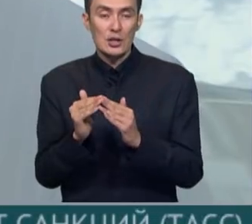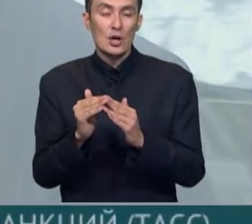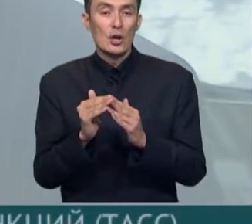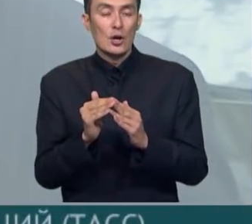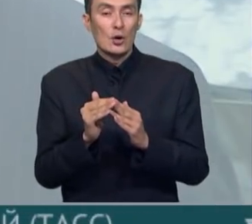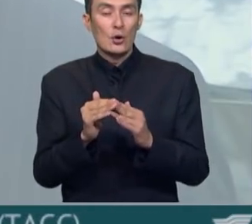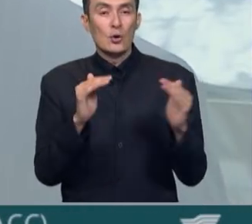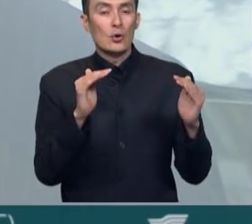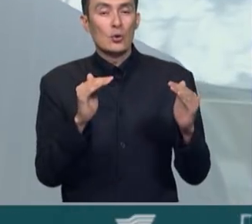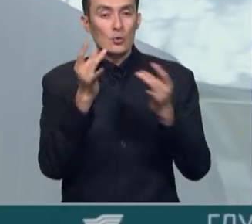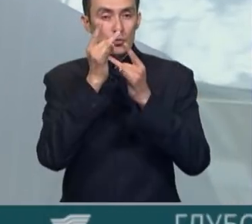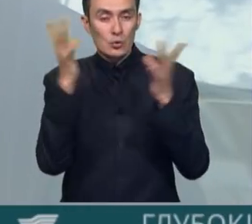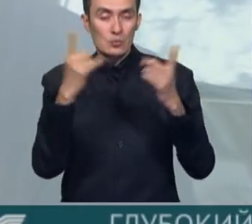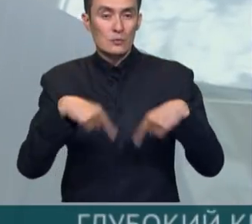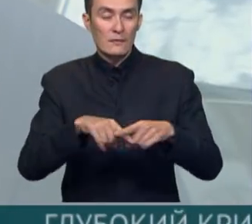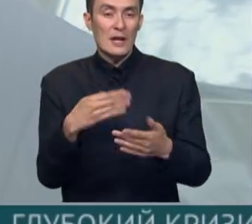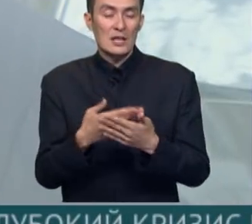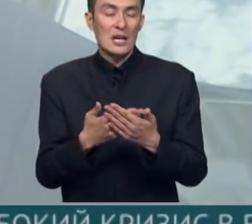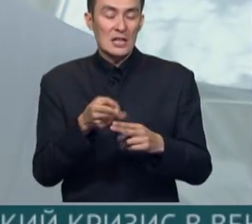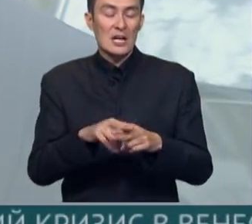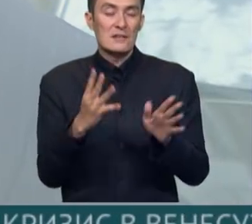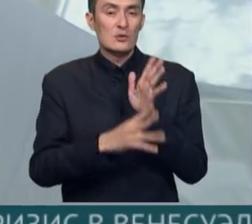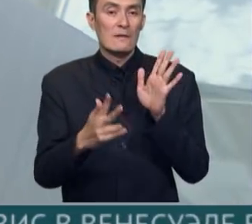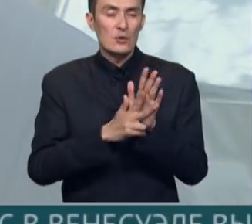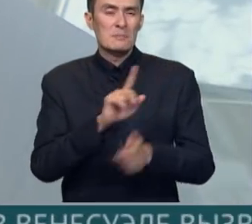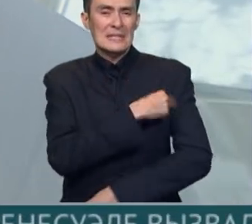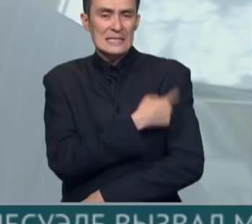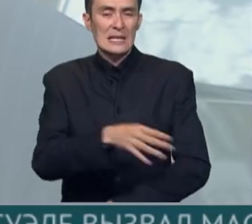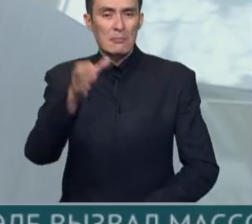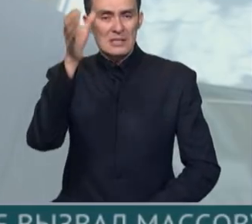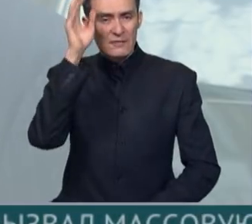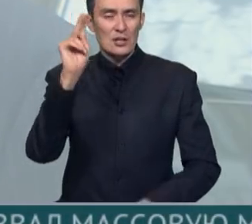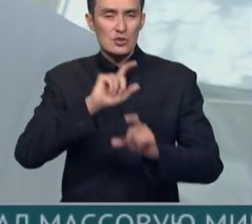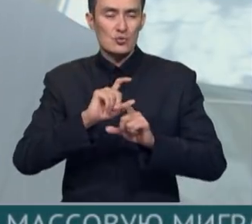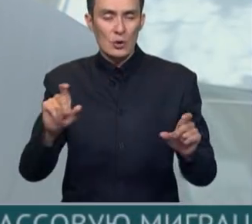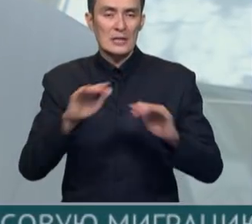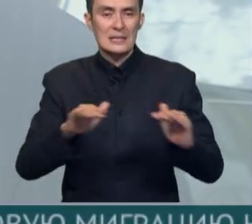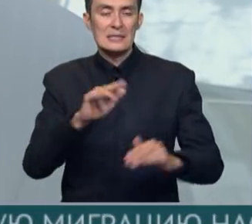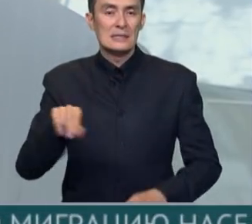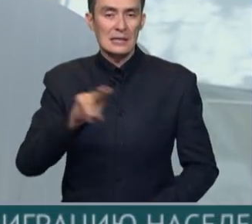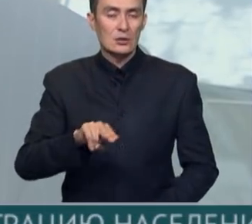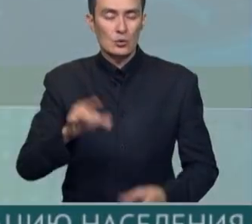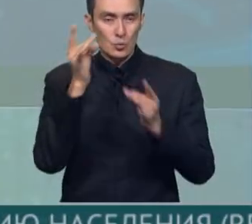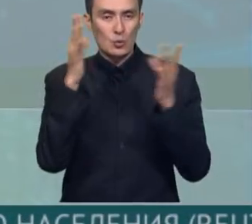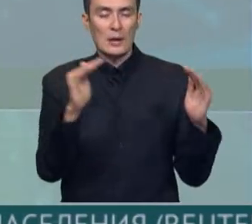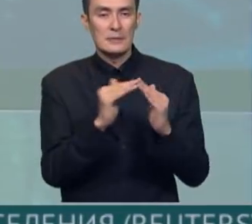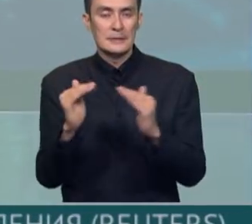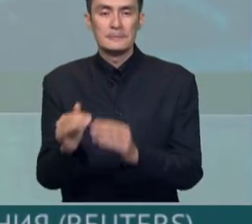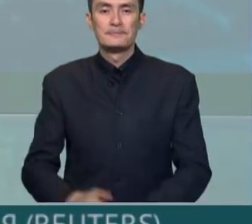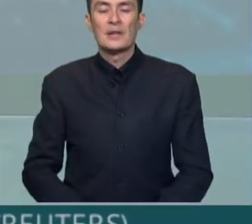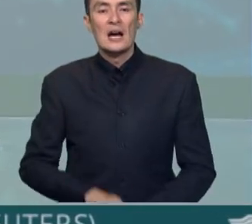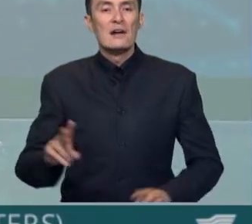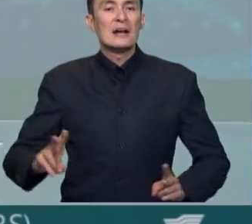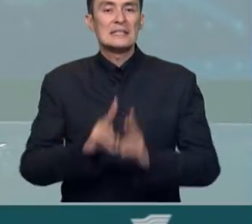соцкультбыт, если в общем по этому блоку брать, это 98%. Это медицина, образование, дошкольное образование и культура. В